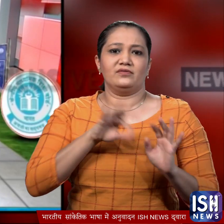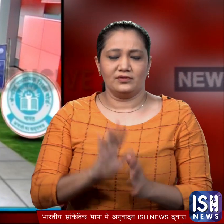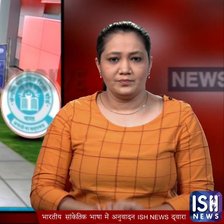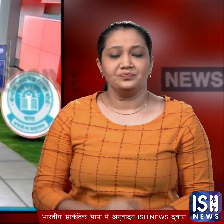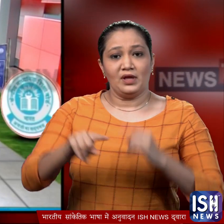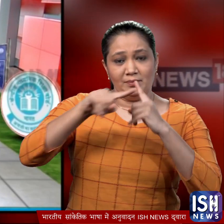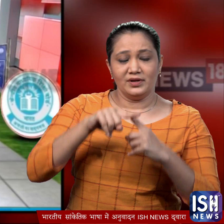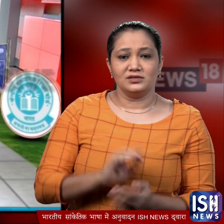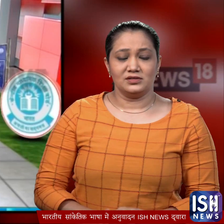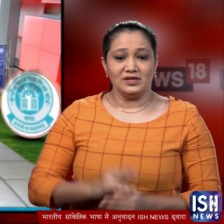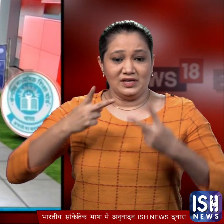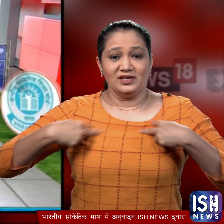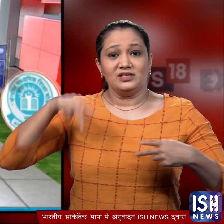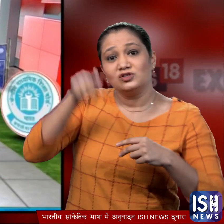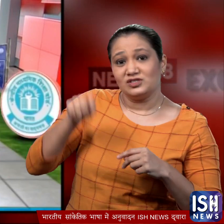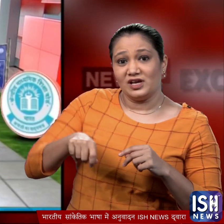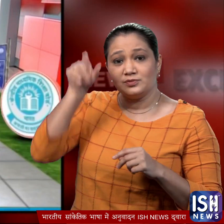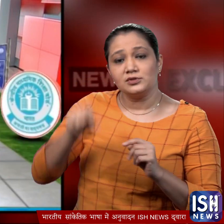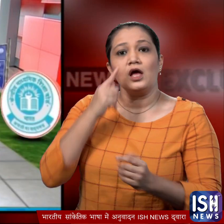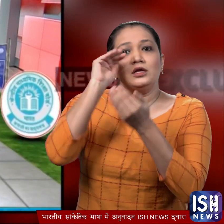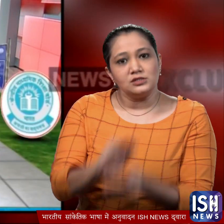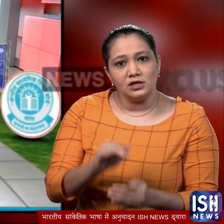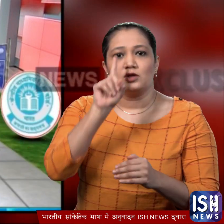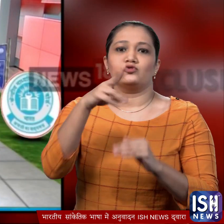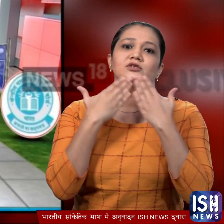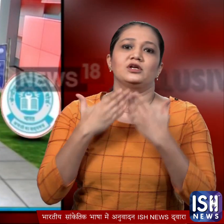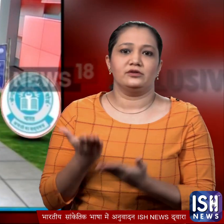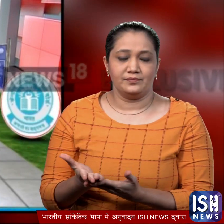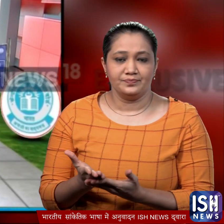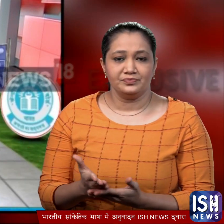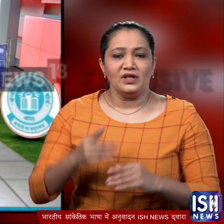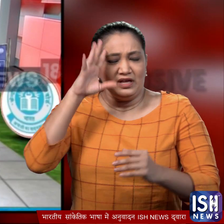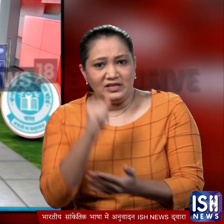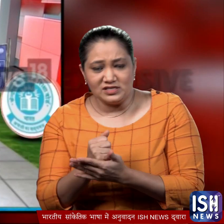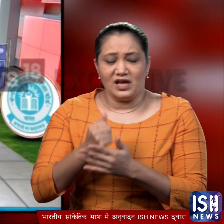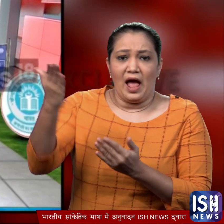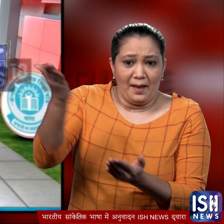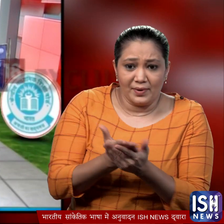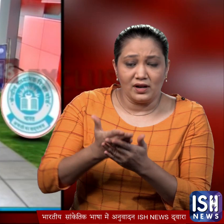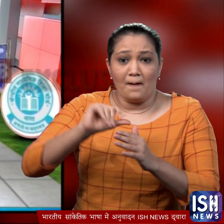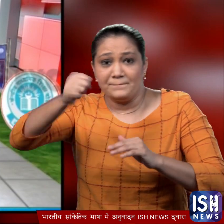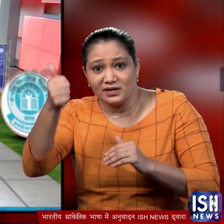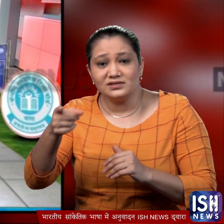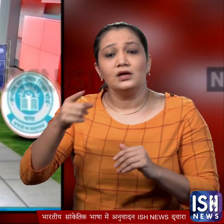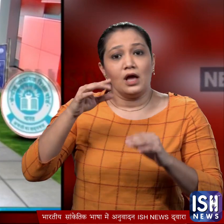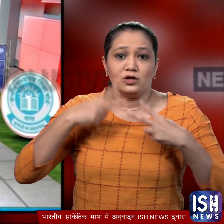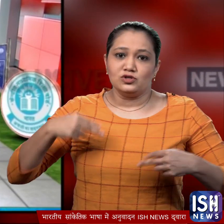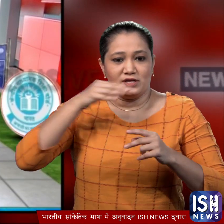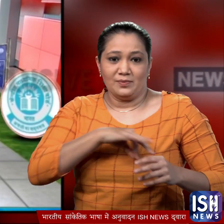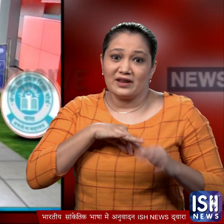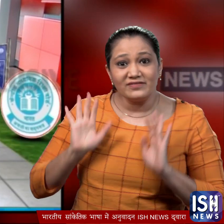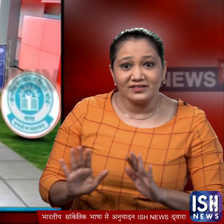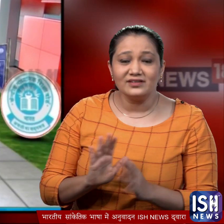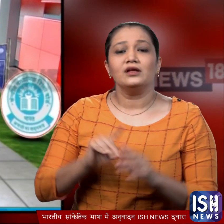नहीं, मामले की सुनवाई करने वाले जज का बेटा भी 12वीं कक्षा में और फैसला अगर याचिकाकर्ता के पक्ष में आएगा तो उन्हें भी इसका फायदा